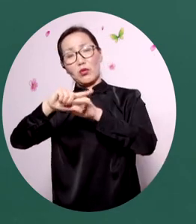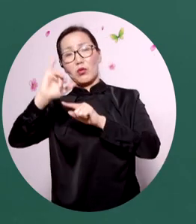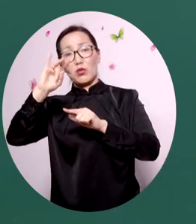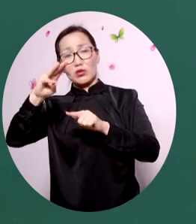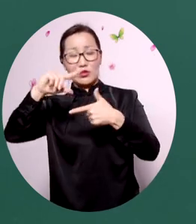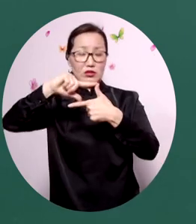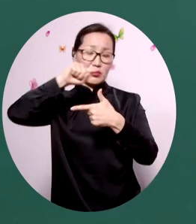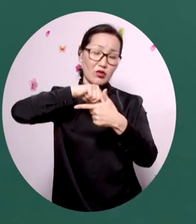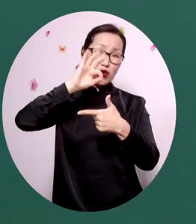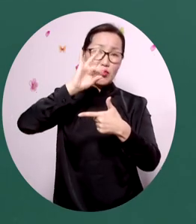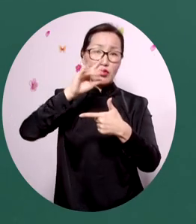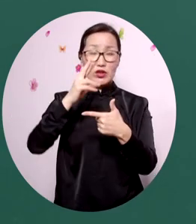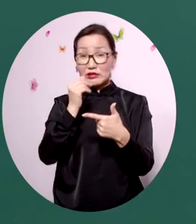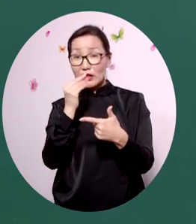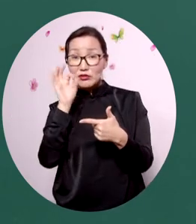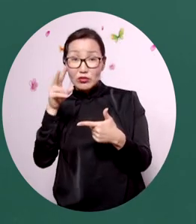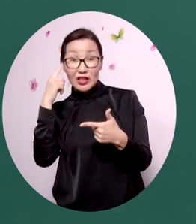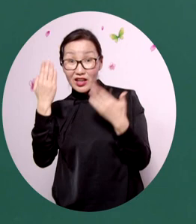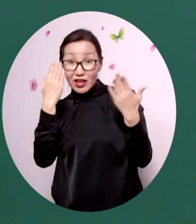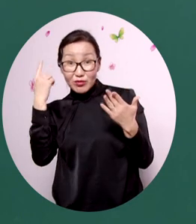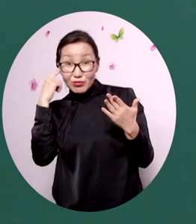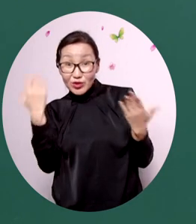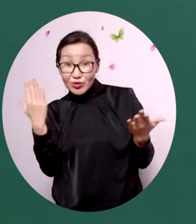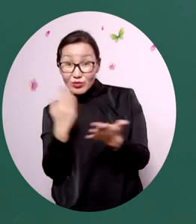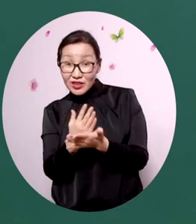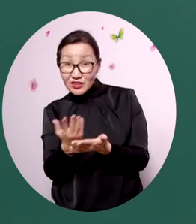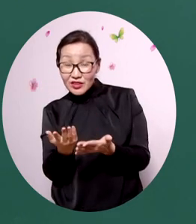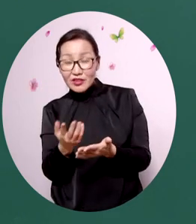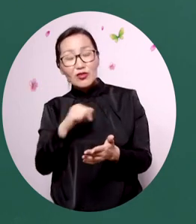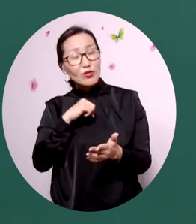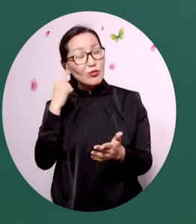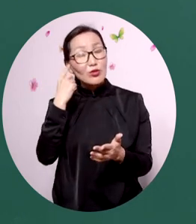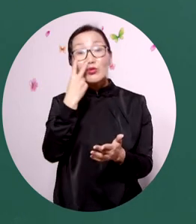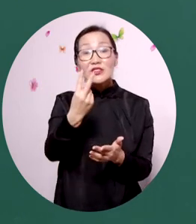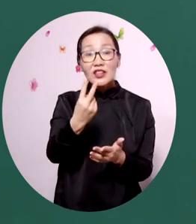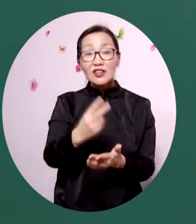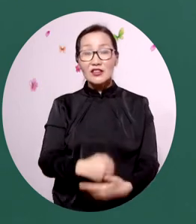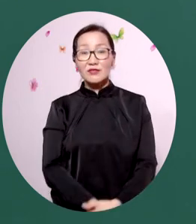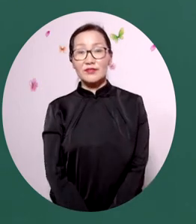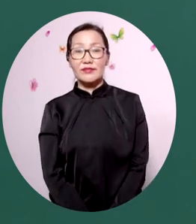байна. Яаж болох юм бол доо? Та нар өөрсдөө нэг бодгож оролдотоо.